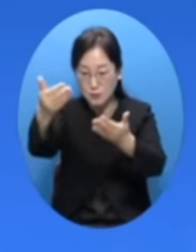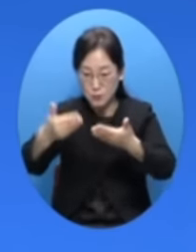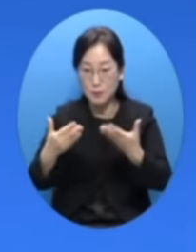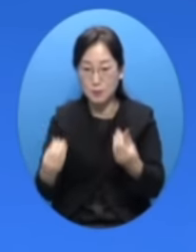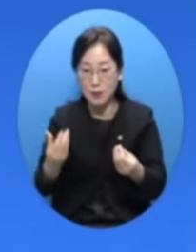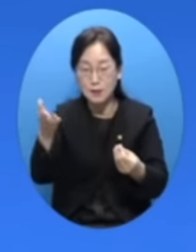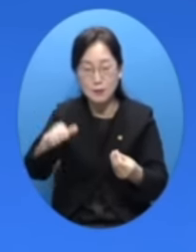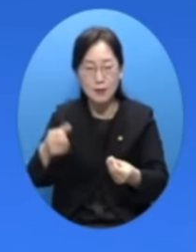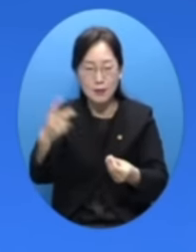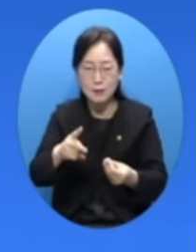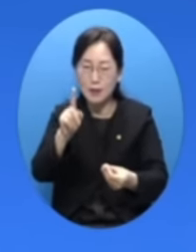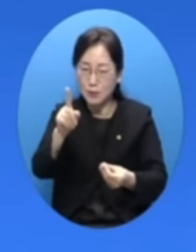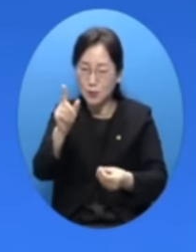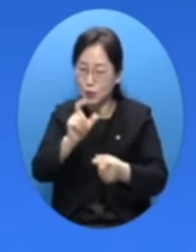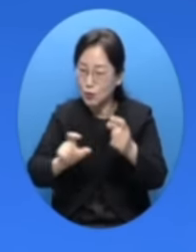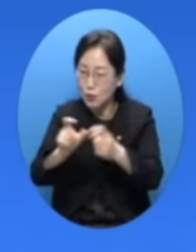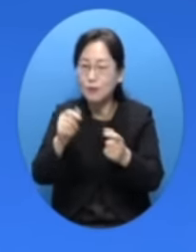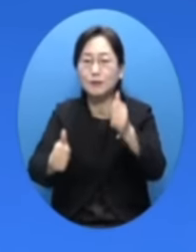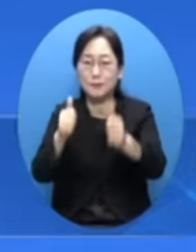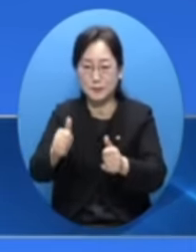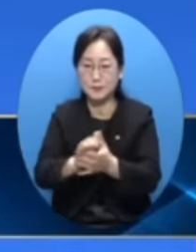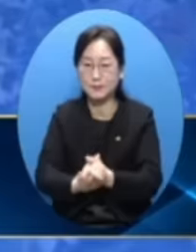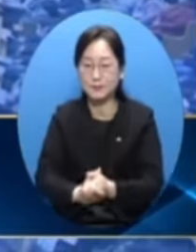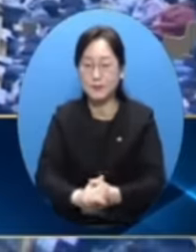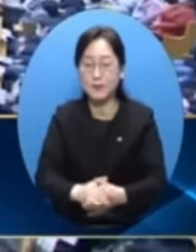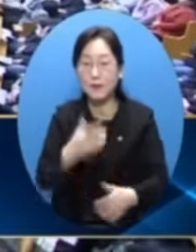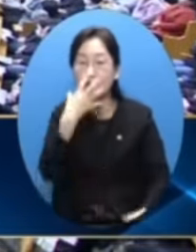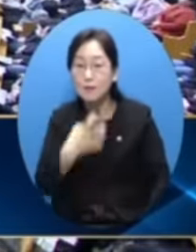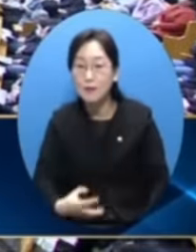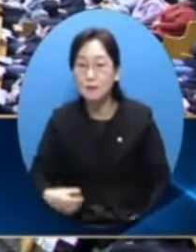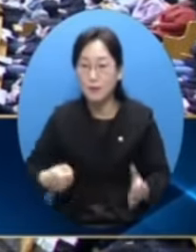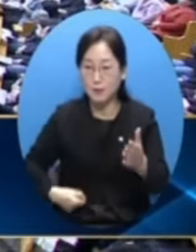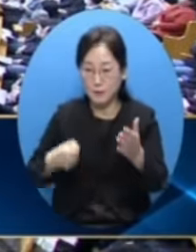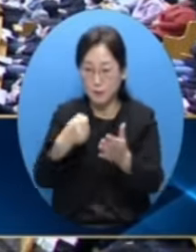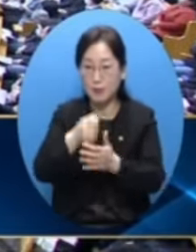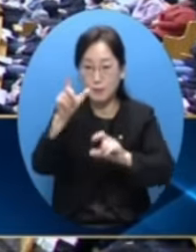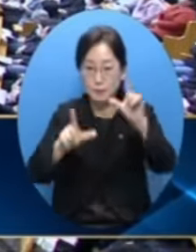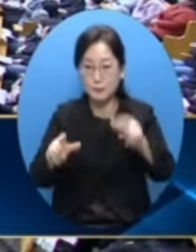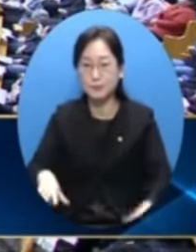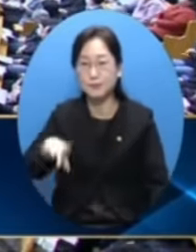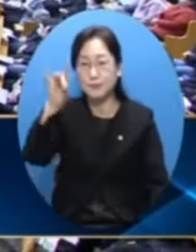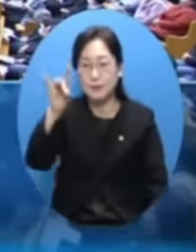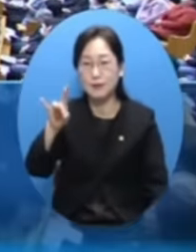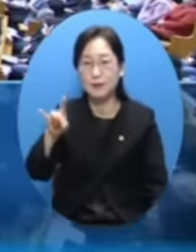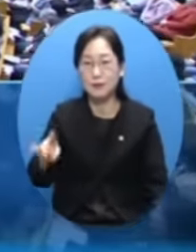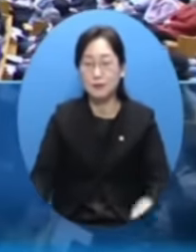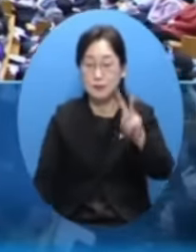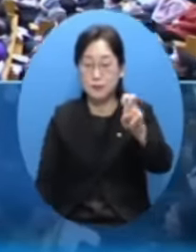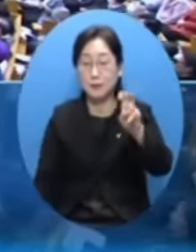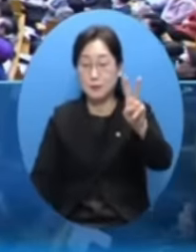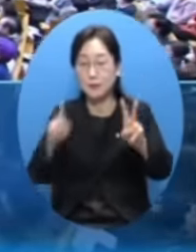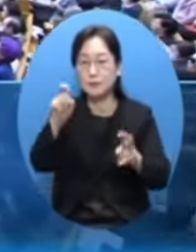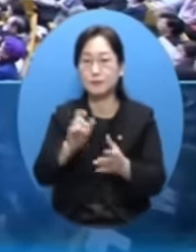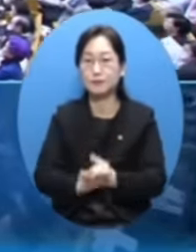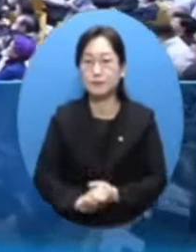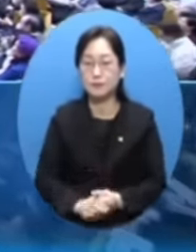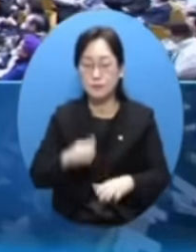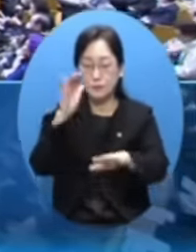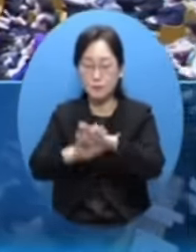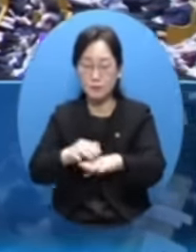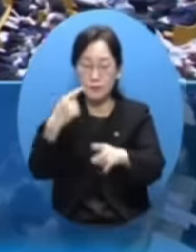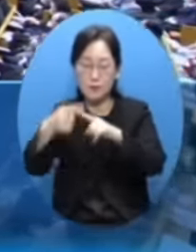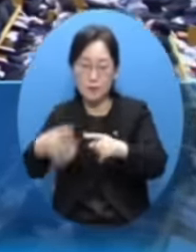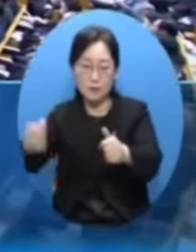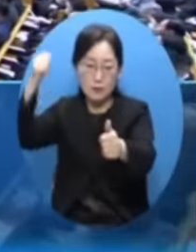그를 시험하신 것입니다. 여기 아브라함의 결단의 모습이 나옵니다. 창세기 20장 10절 보니까 손을 내밀어 칼을 잡고 그